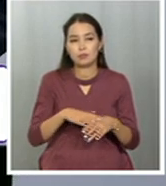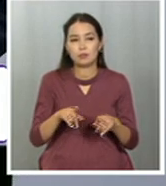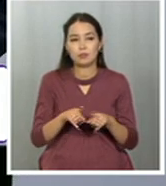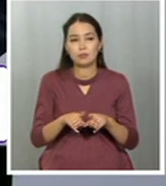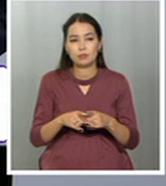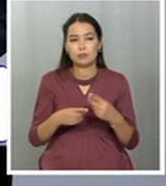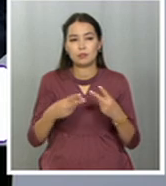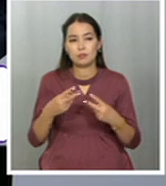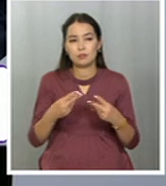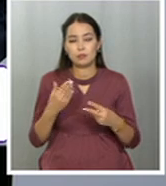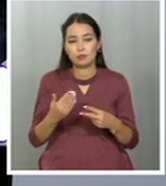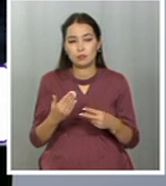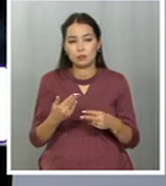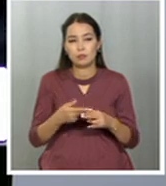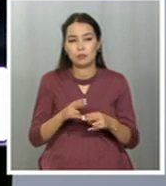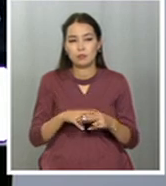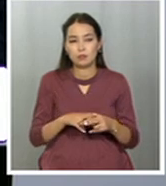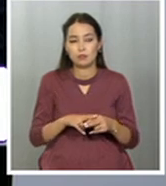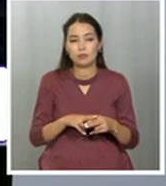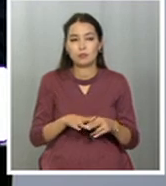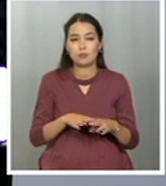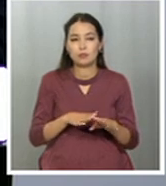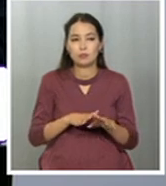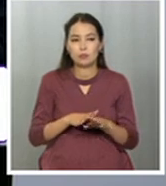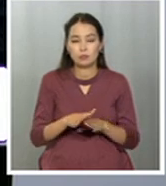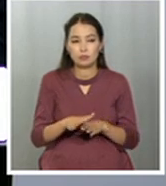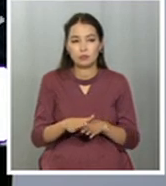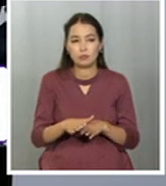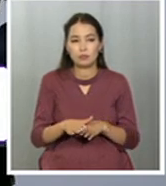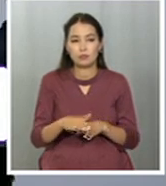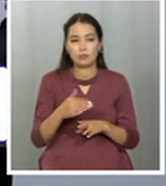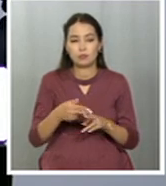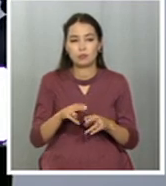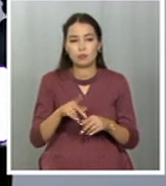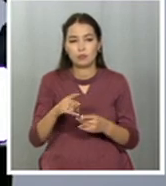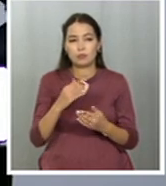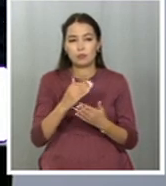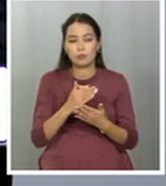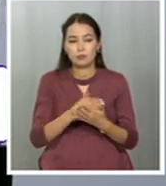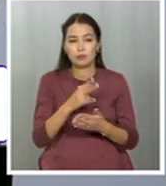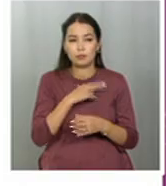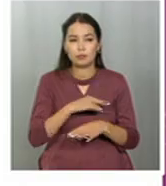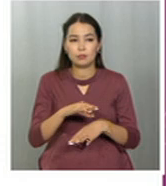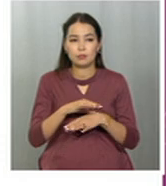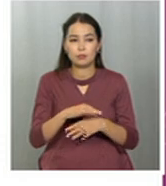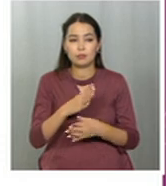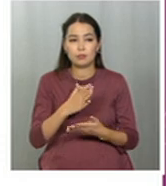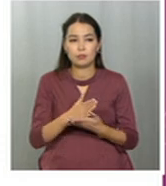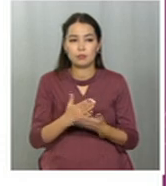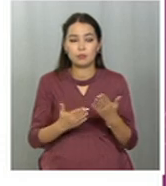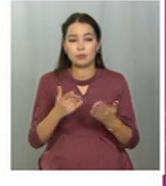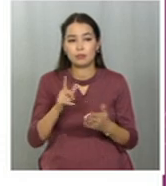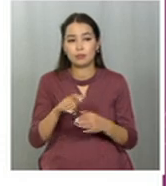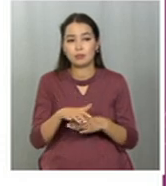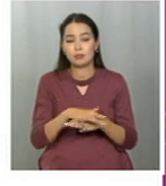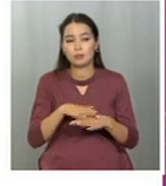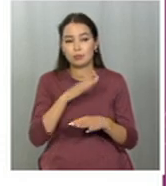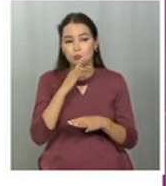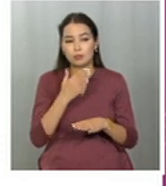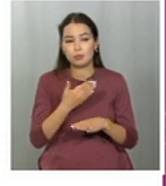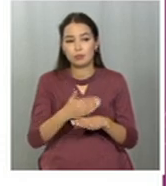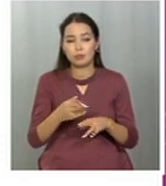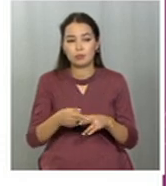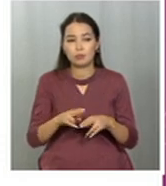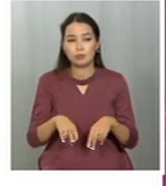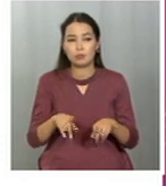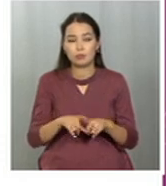яғни орналасу балансын сақтау мақсатында осы бағдарламаны жүзеге асырып отыр. Егер халықтың көп бөлігі осы арқылы